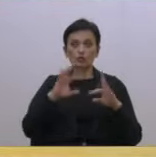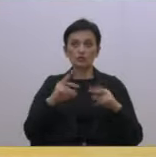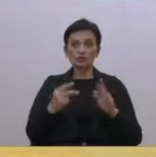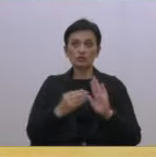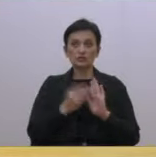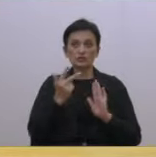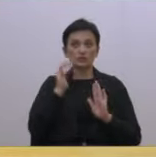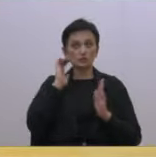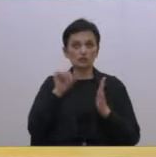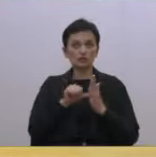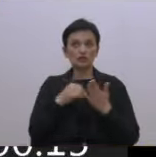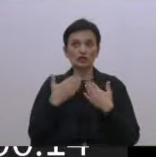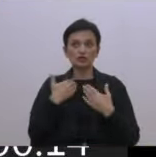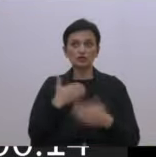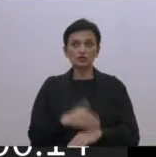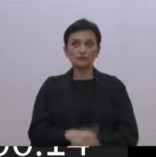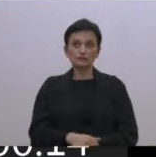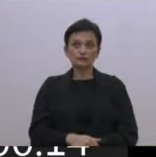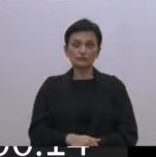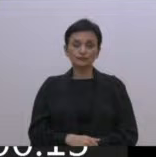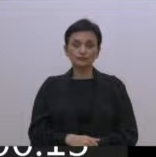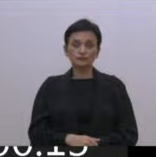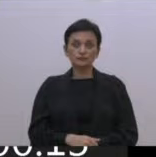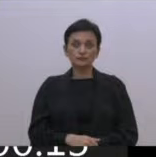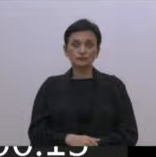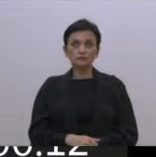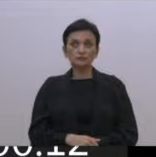ჩართოთ კენჭისყრის რეჟიმში.